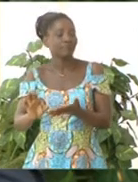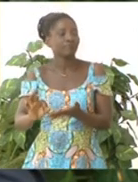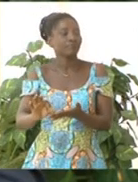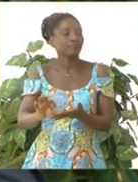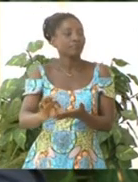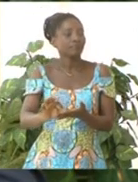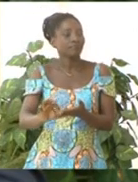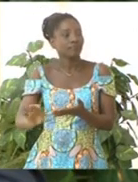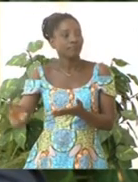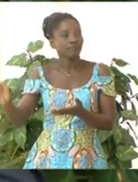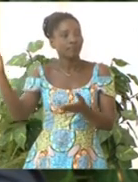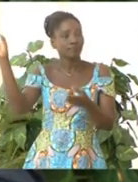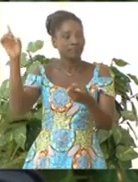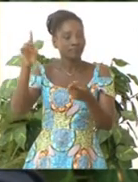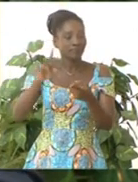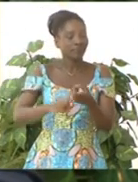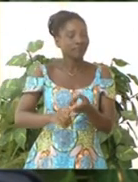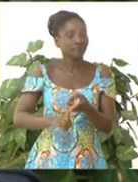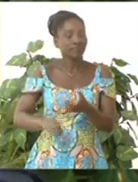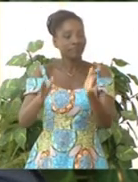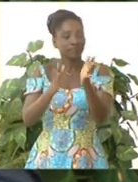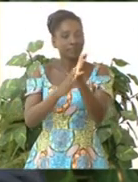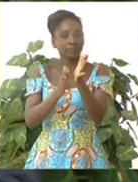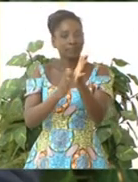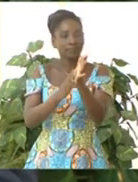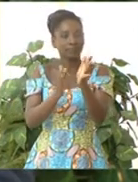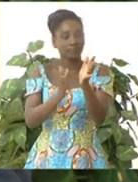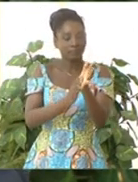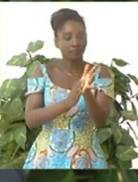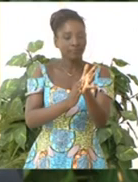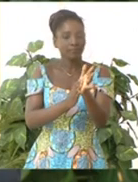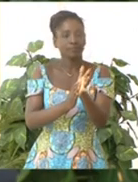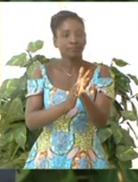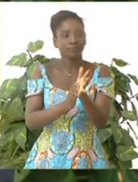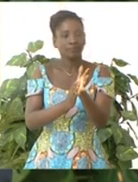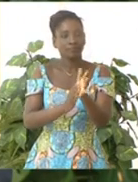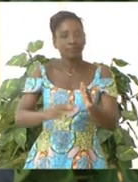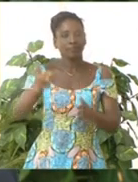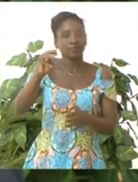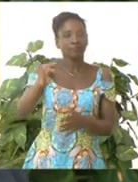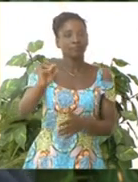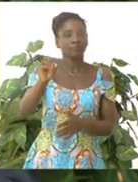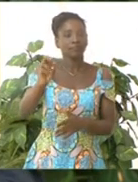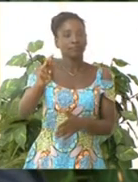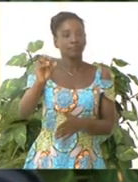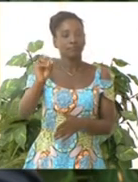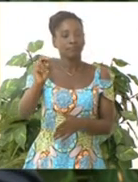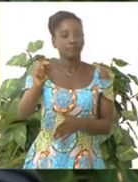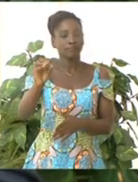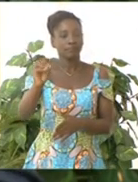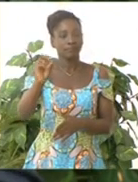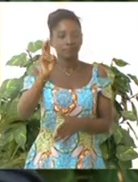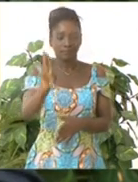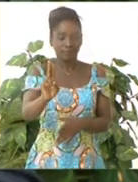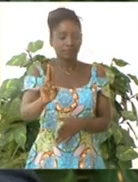à l'épée dans des sous préfectures dans le moronou l'argent du moronou j'ai